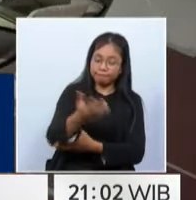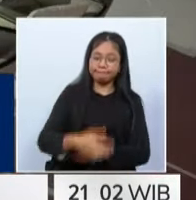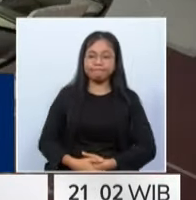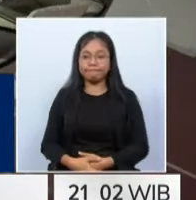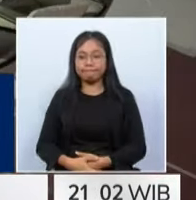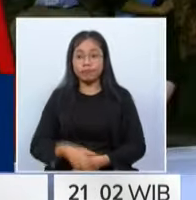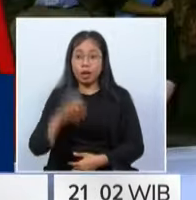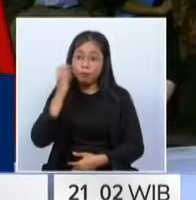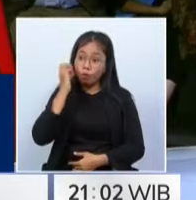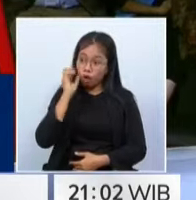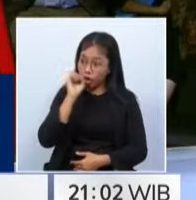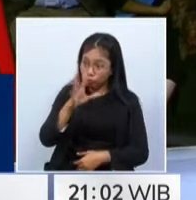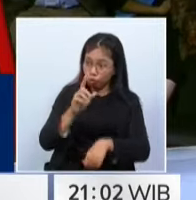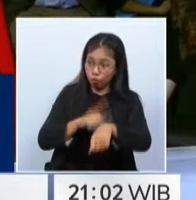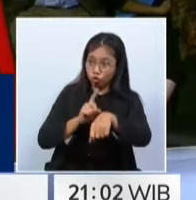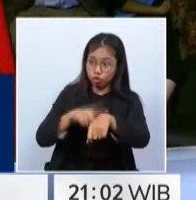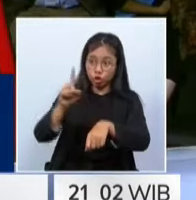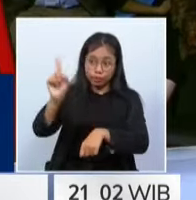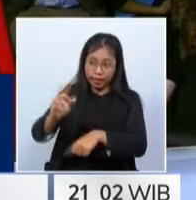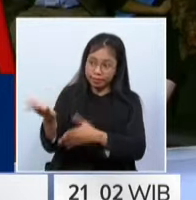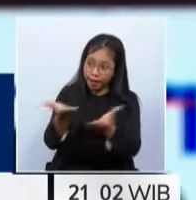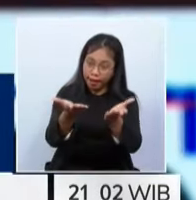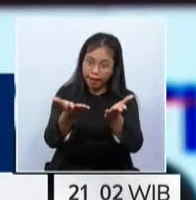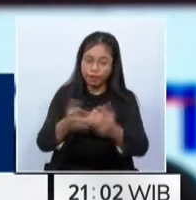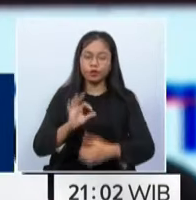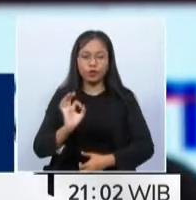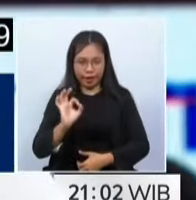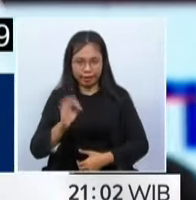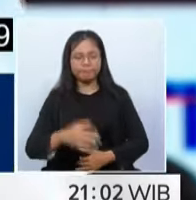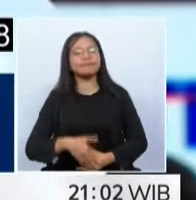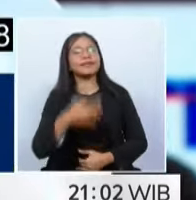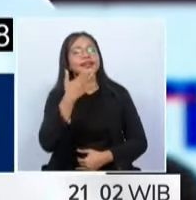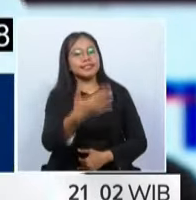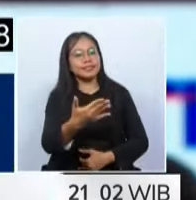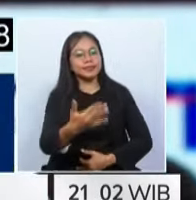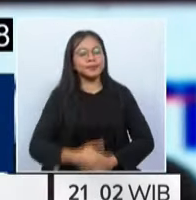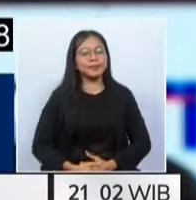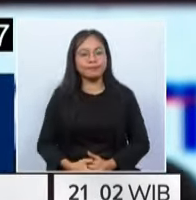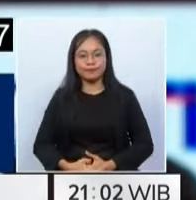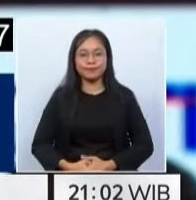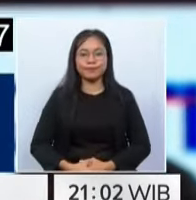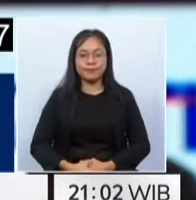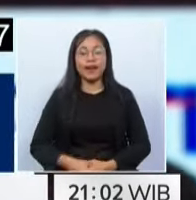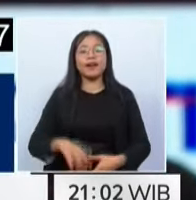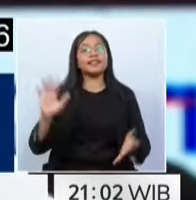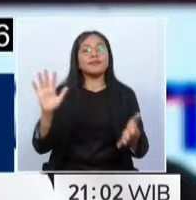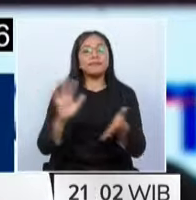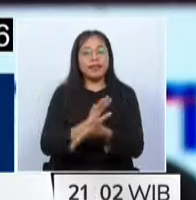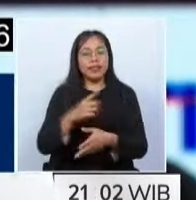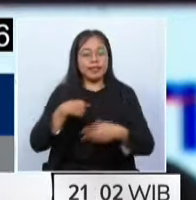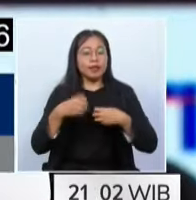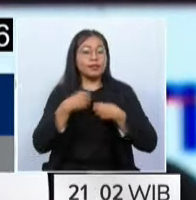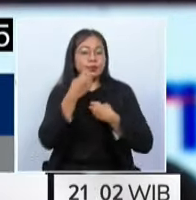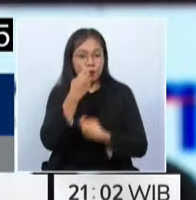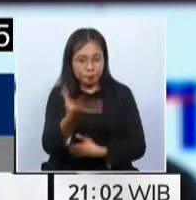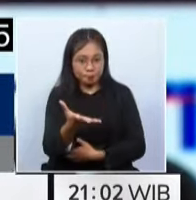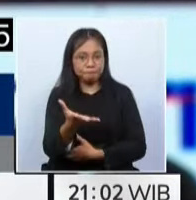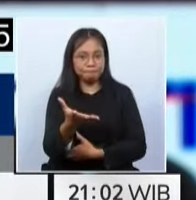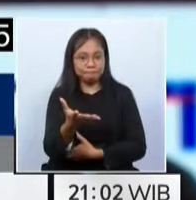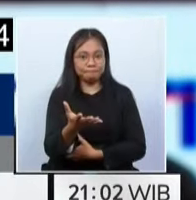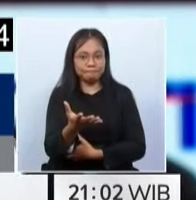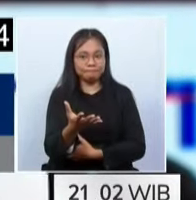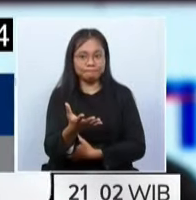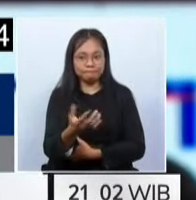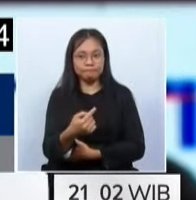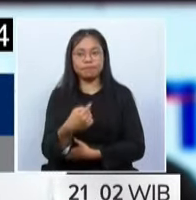1 menit Baik terima kasih Pak Ganjar kesempatan saya bisa menjawab jadi alat